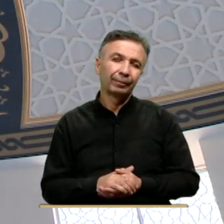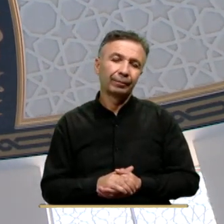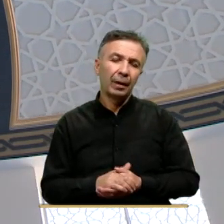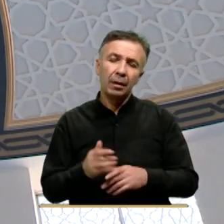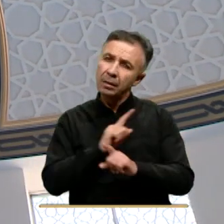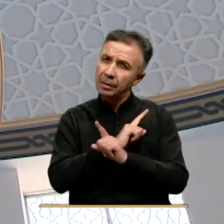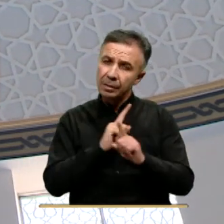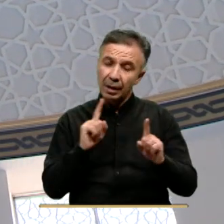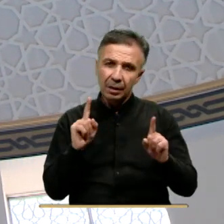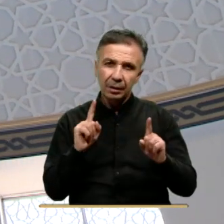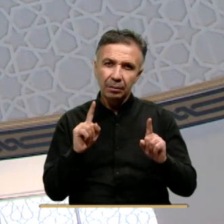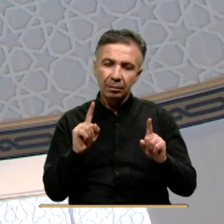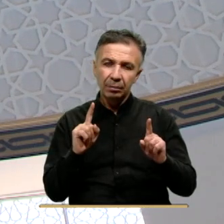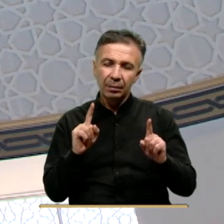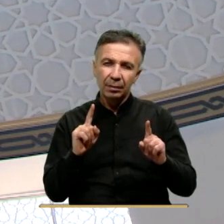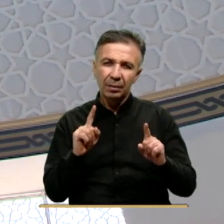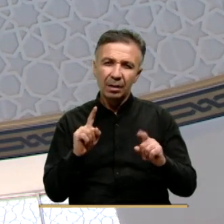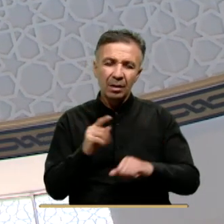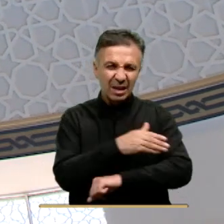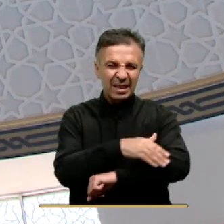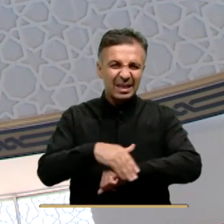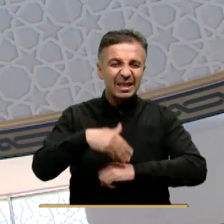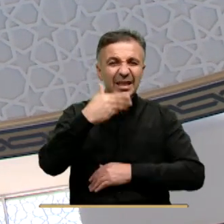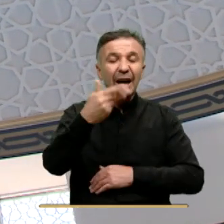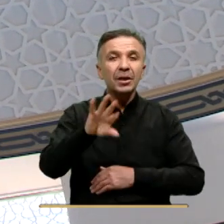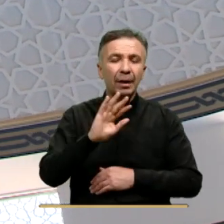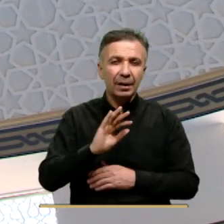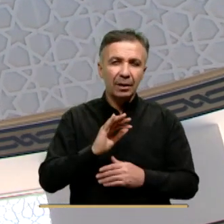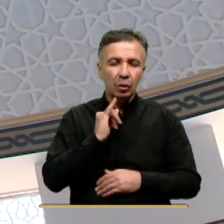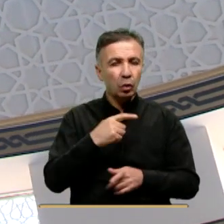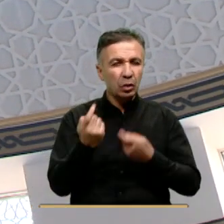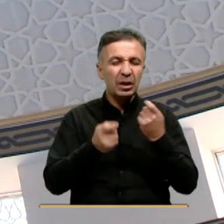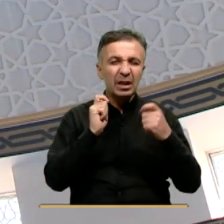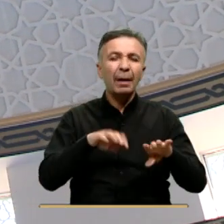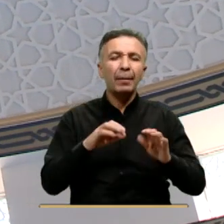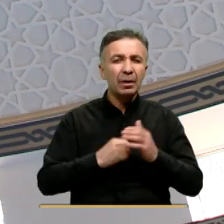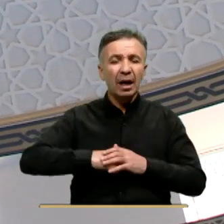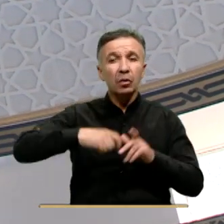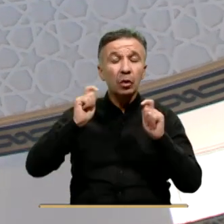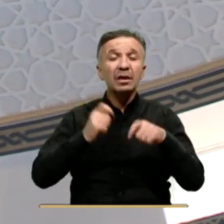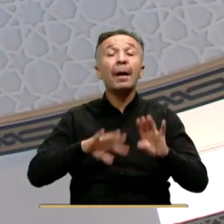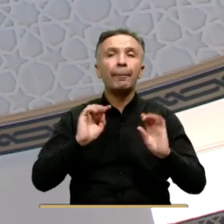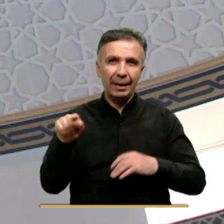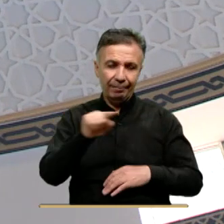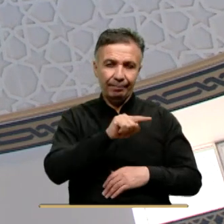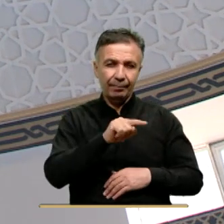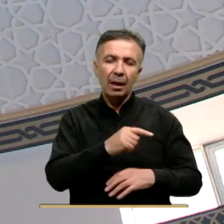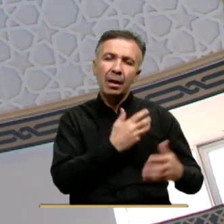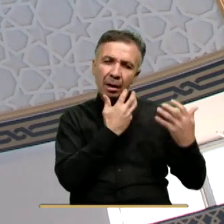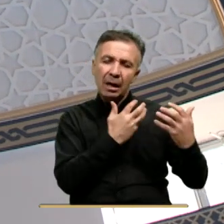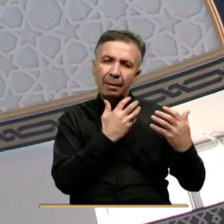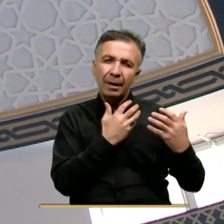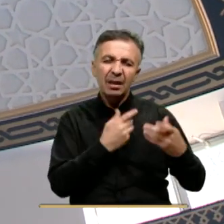sakın haddi aşmayın ölçüyü aşmayın taşkınlık ve Nankörlük yapmayın nimetlerimi